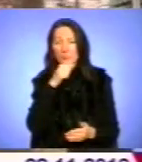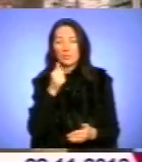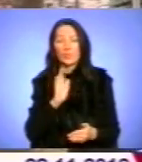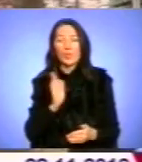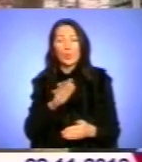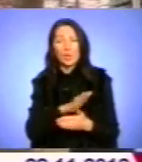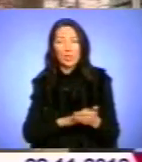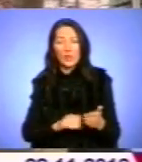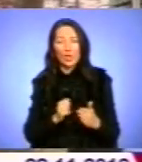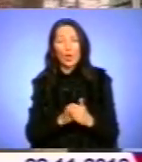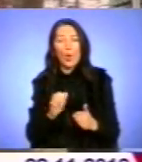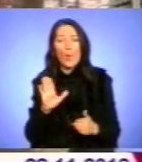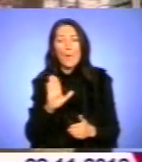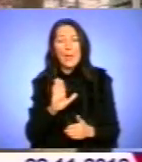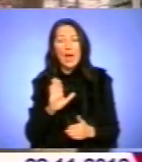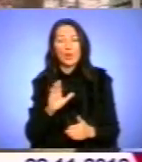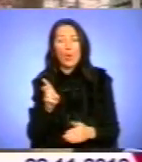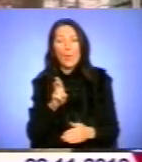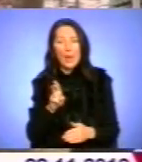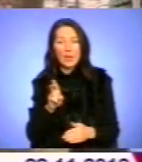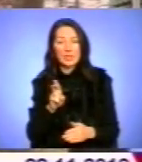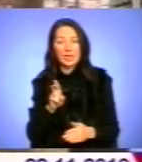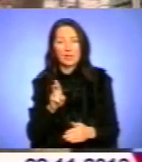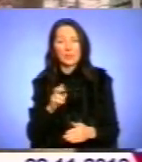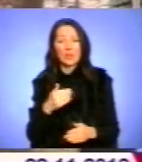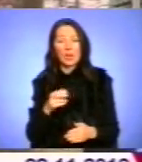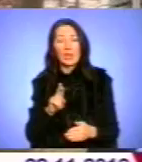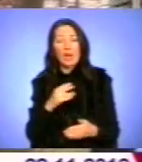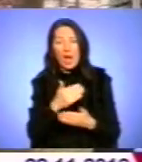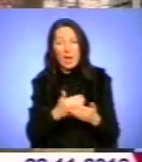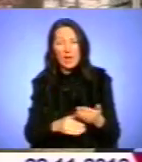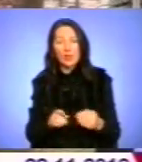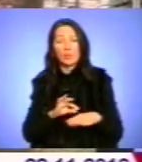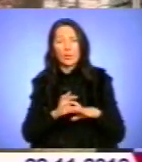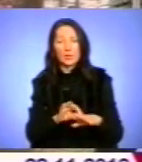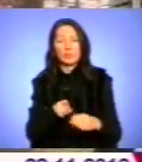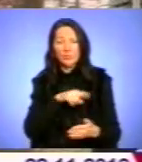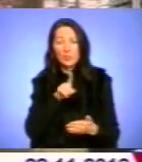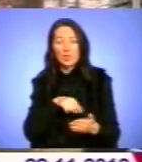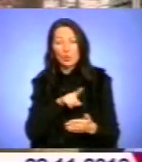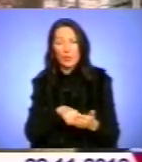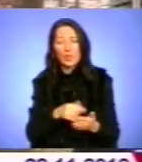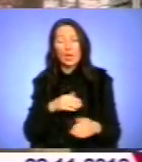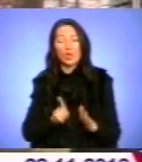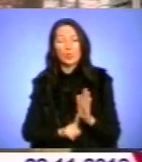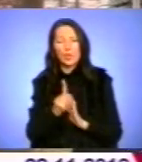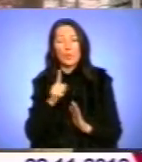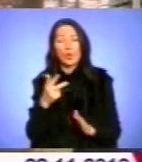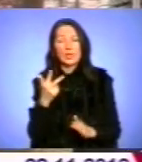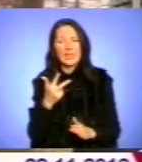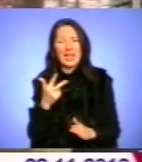і буде тривати до 5 березня. І є графік проведення тестування. Ми розпочинаємо його